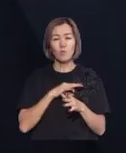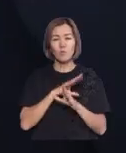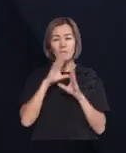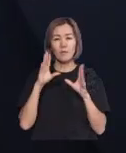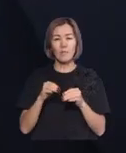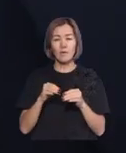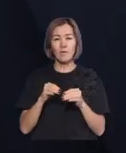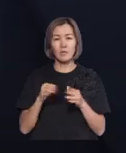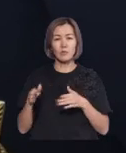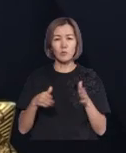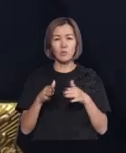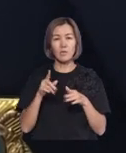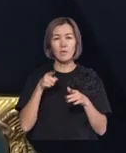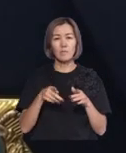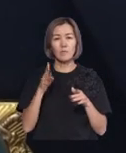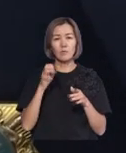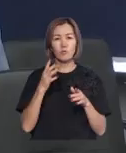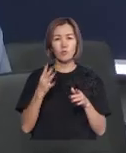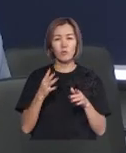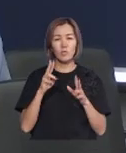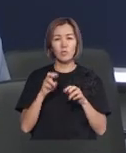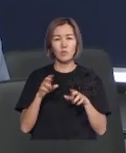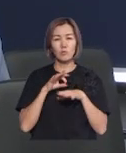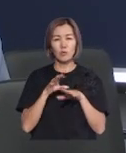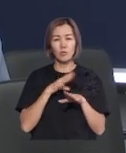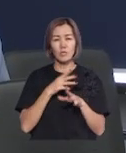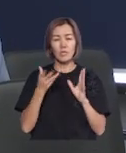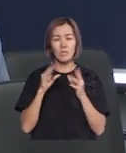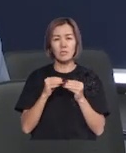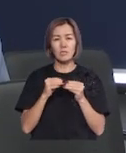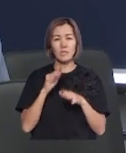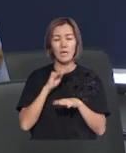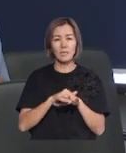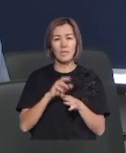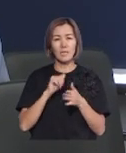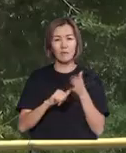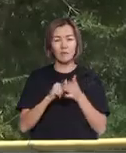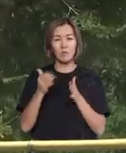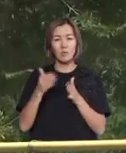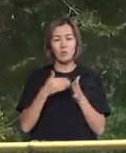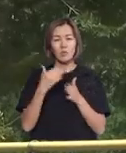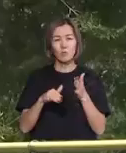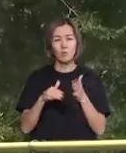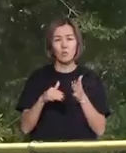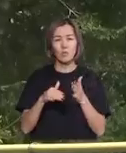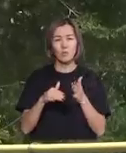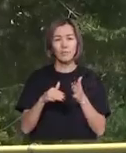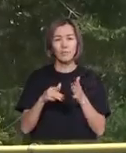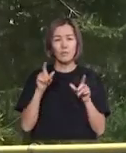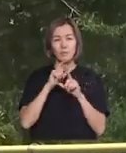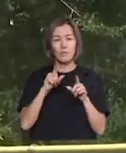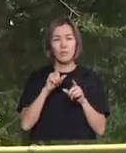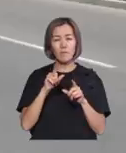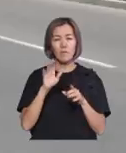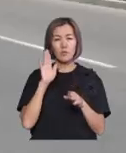көбейтті. Қолданыстағы барлық жолдарға 1404 тексеру жүргізілді. Нәтижесінде анықталған кемшіліктерді жою туралы